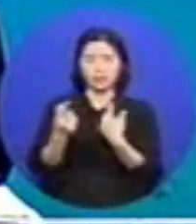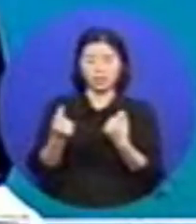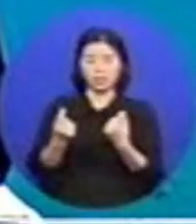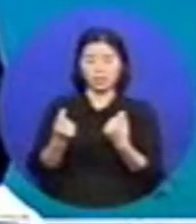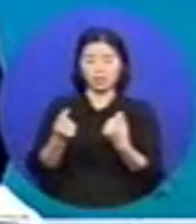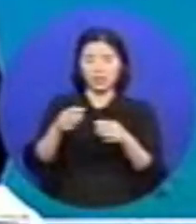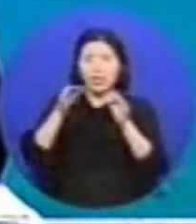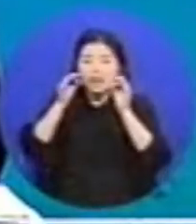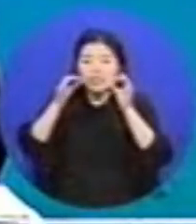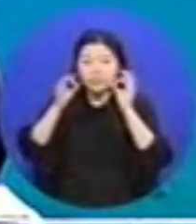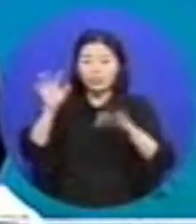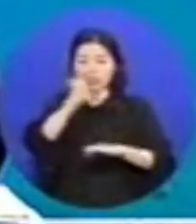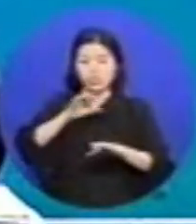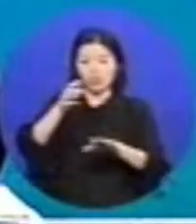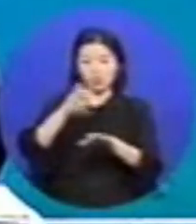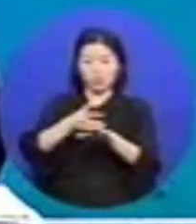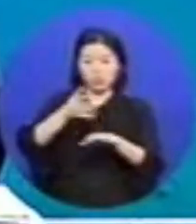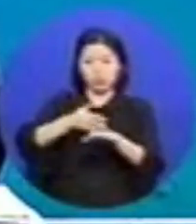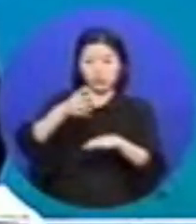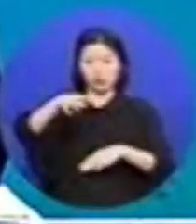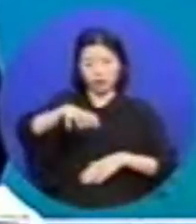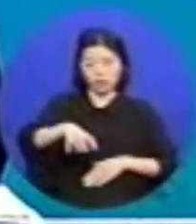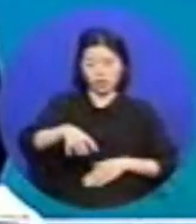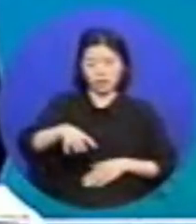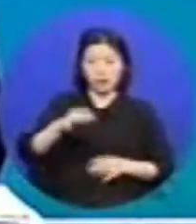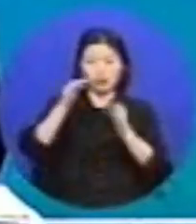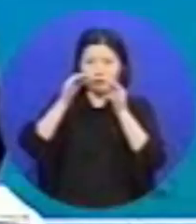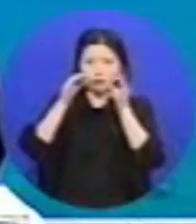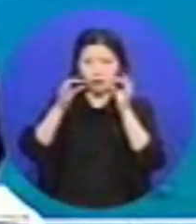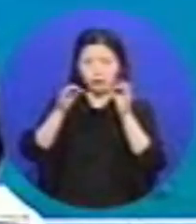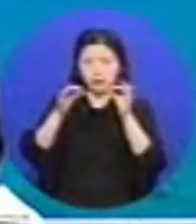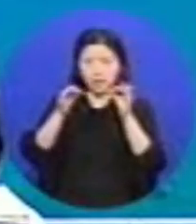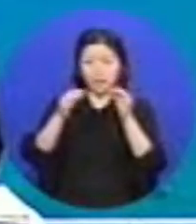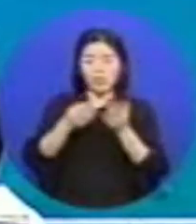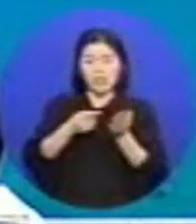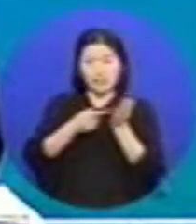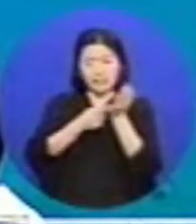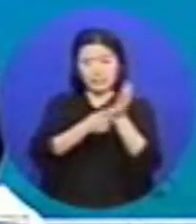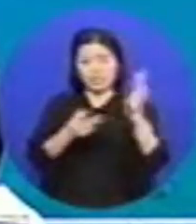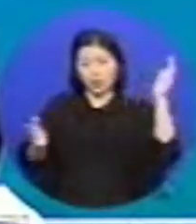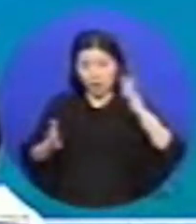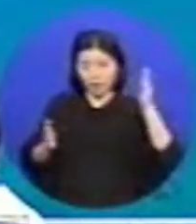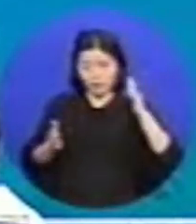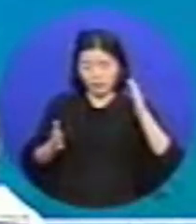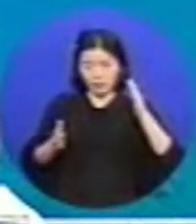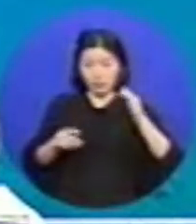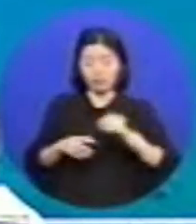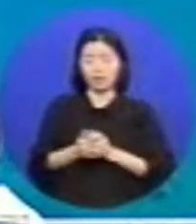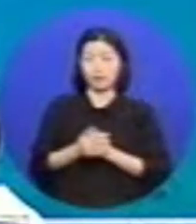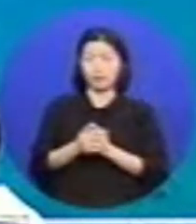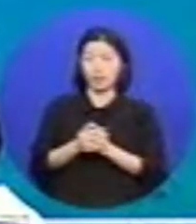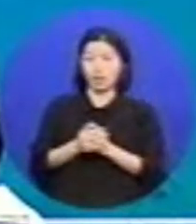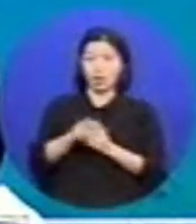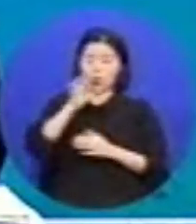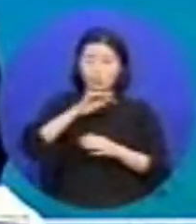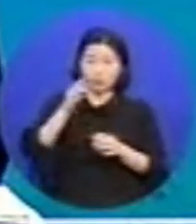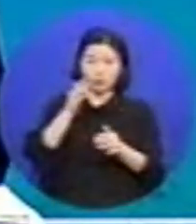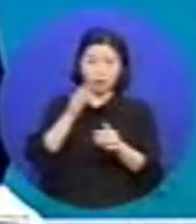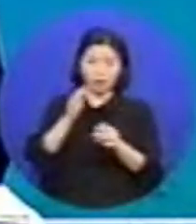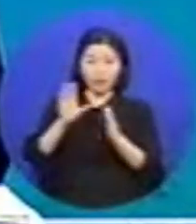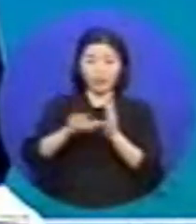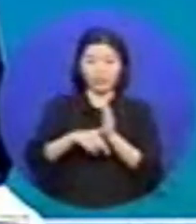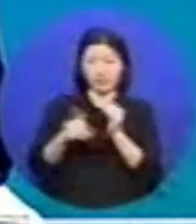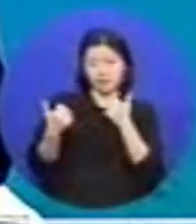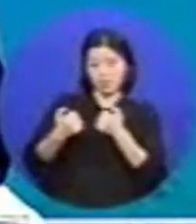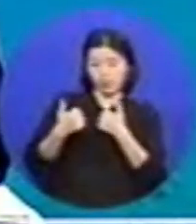선교사 훈련원에서 선교사님들을 지원을 받아서 훈련을 시키면서 이제 면담을